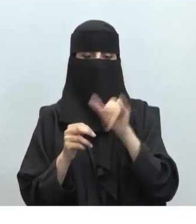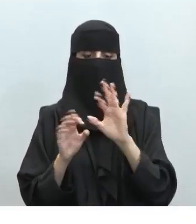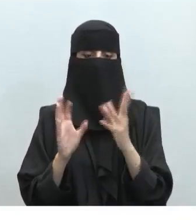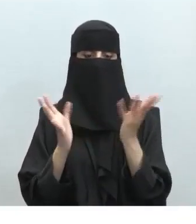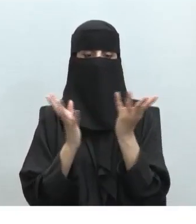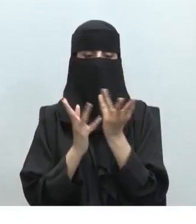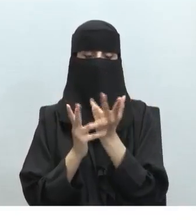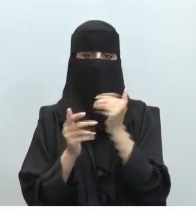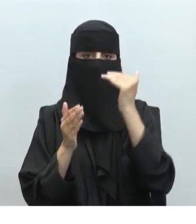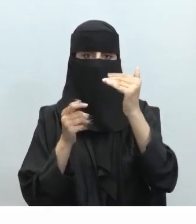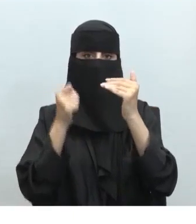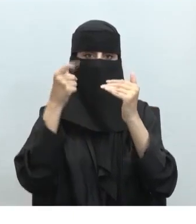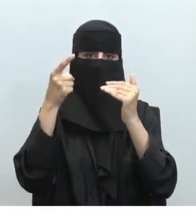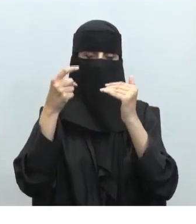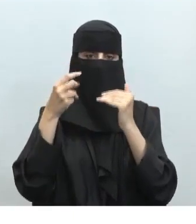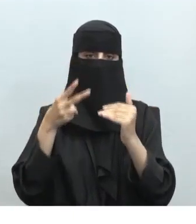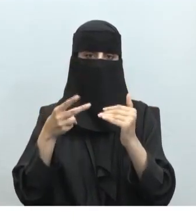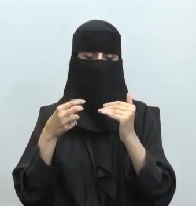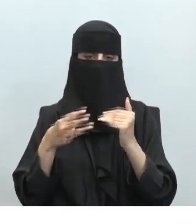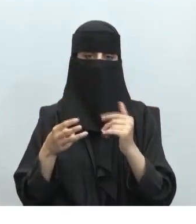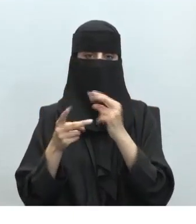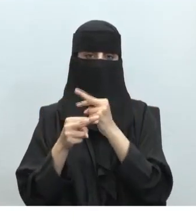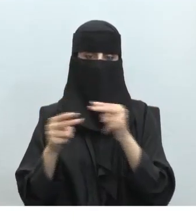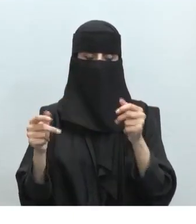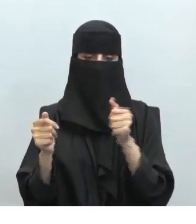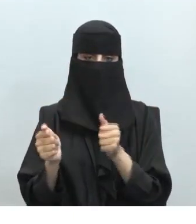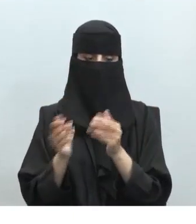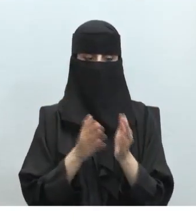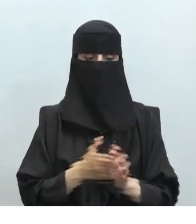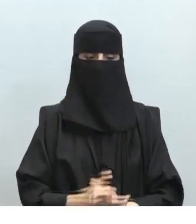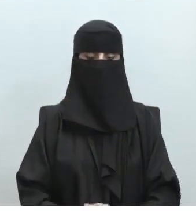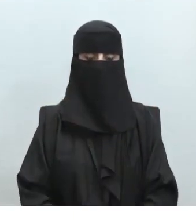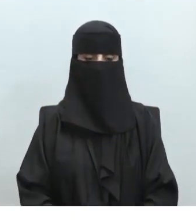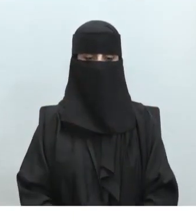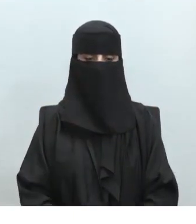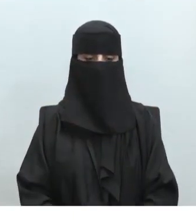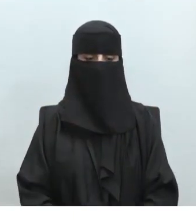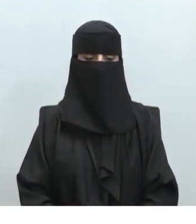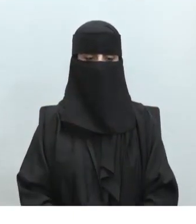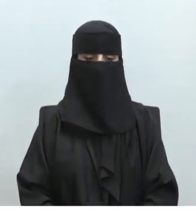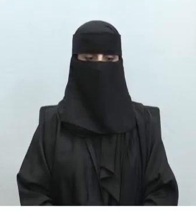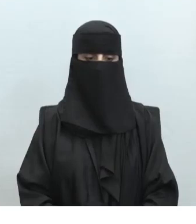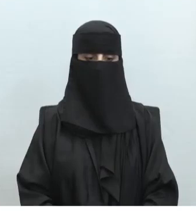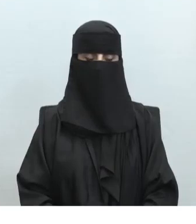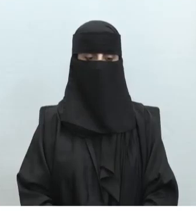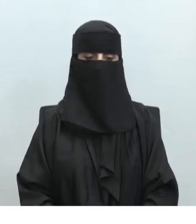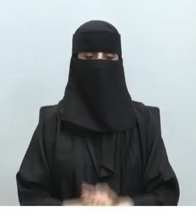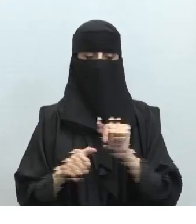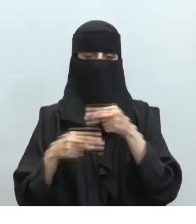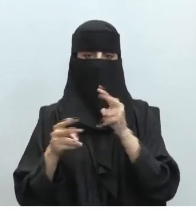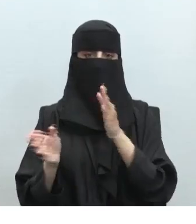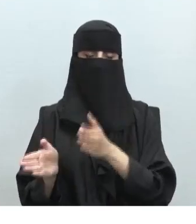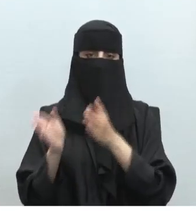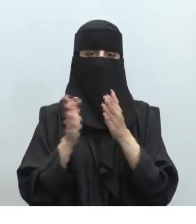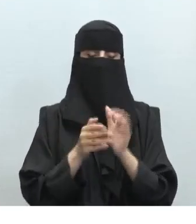او مثل ما ذكرنا الجيل الاول الجيل الثاني بحسب مخطط السلاله الذي يظهر معنا انتقلنا